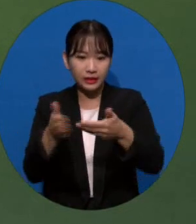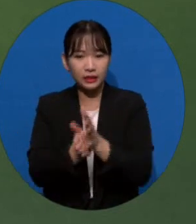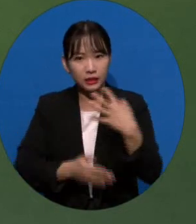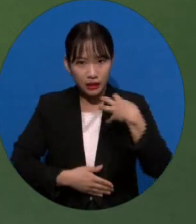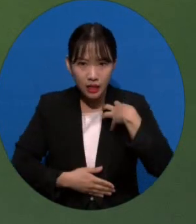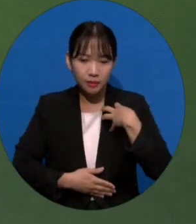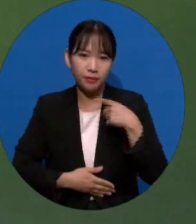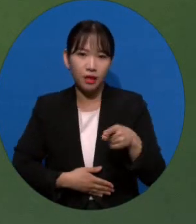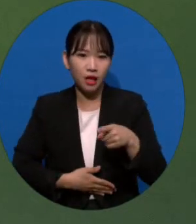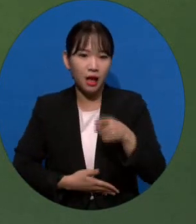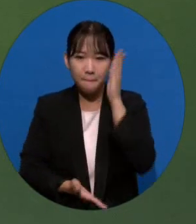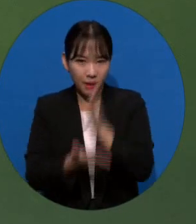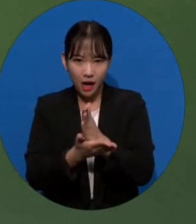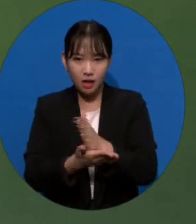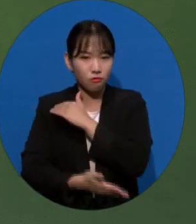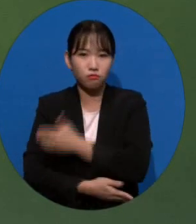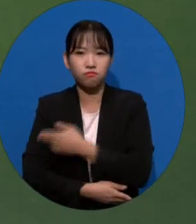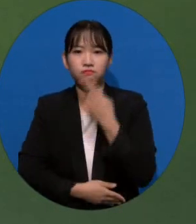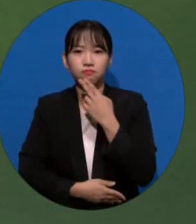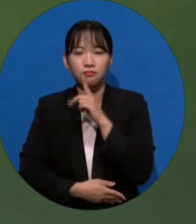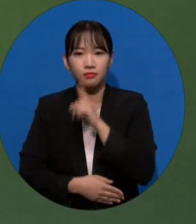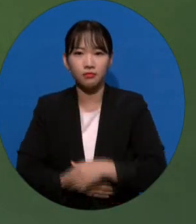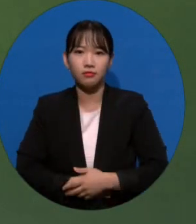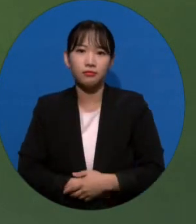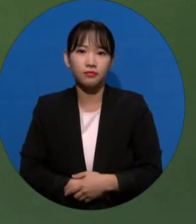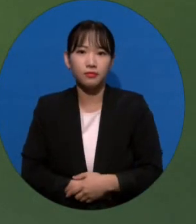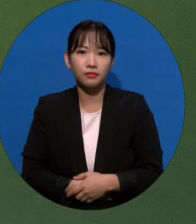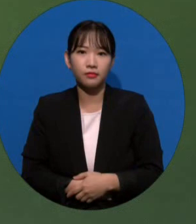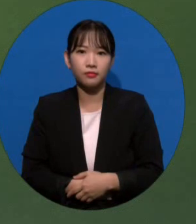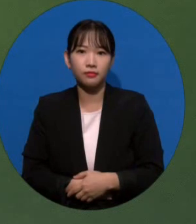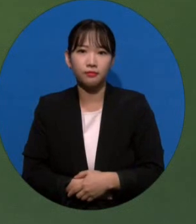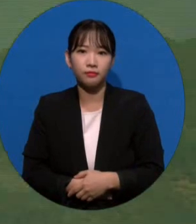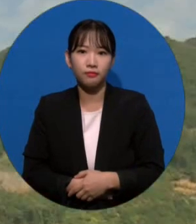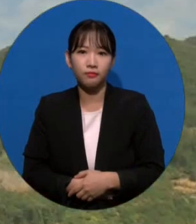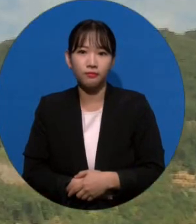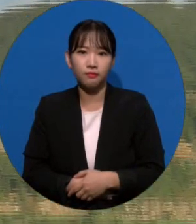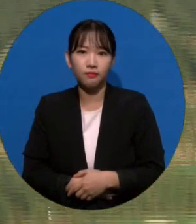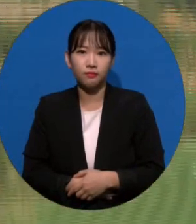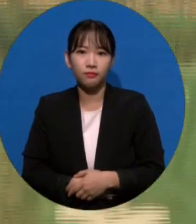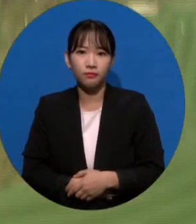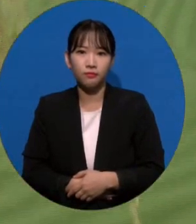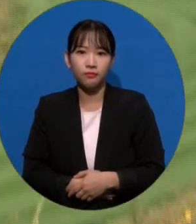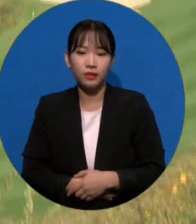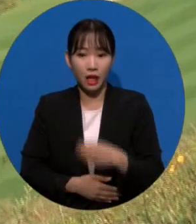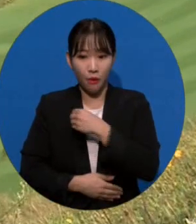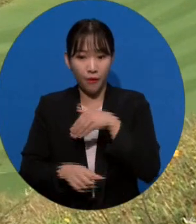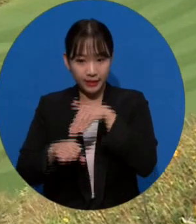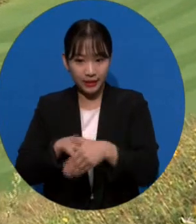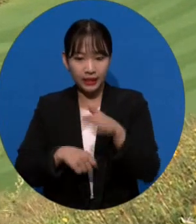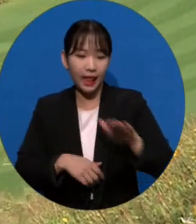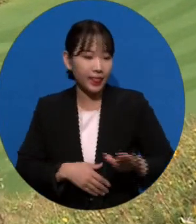딱히 제재할 권한도 없다고 합니다 김진성 기자 입니다 회원 자에서